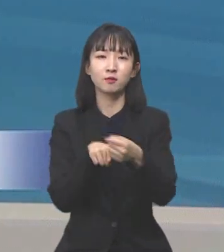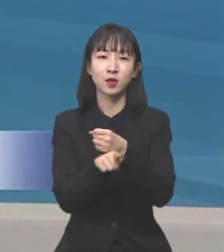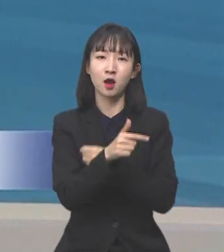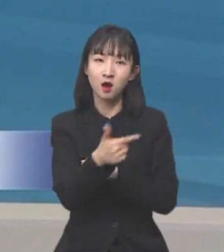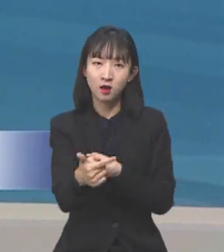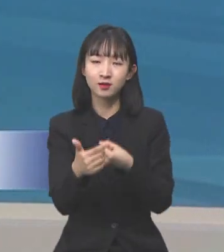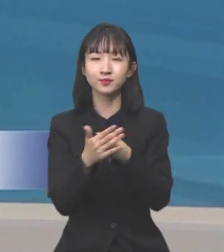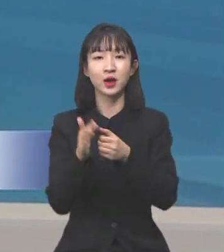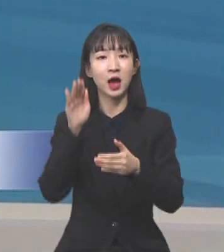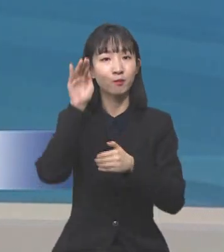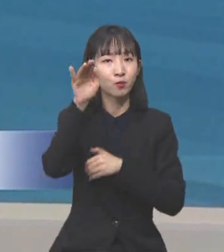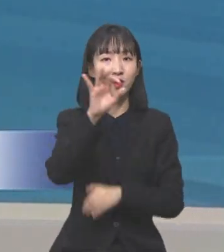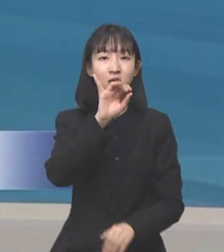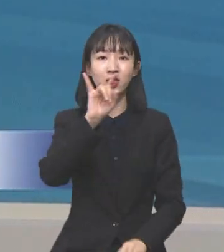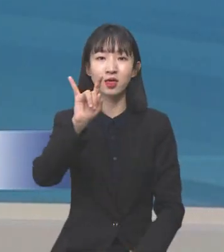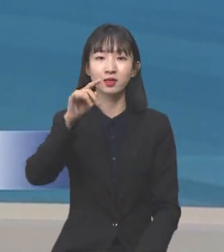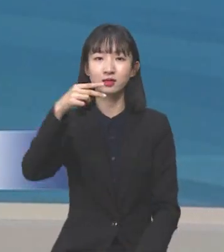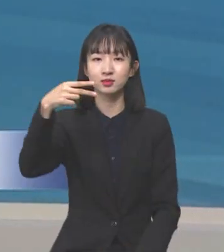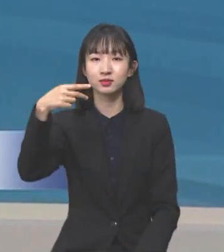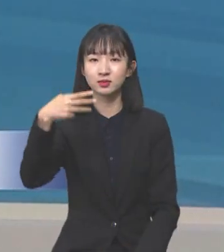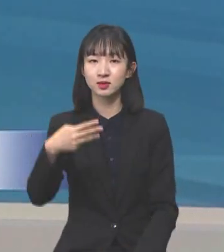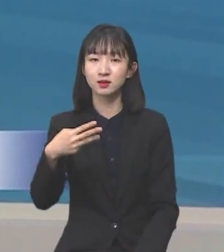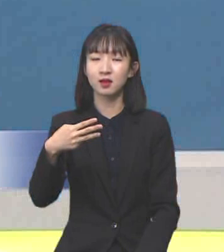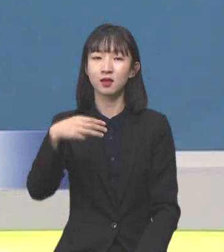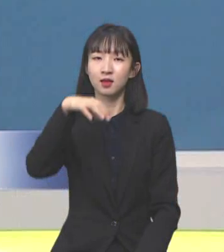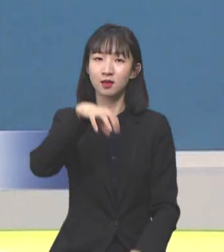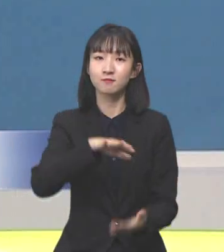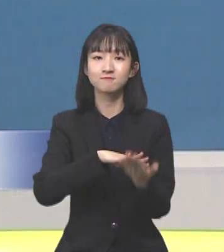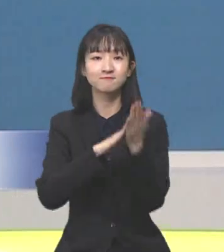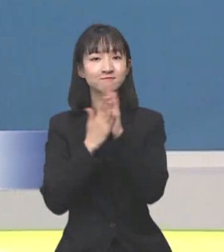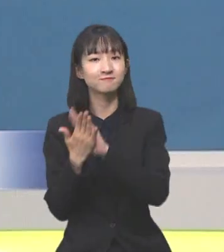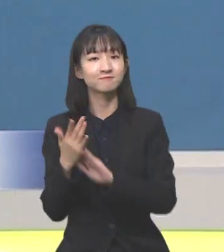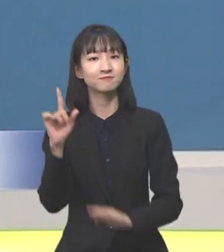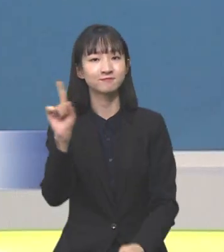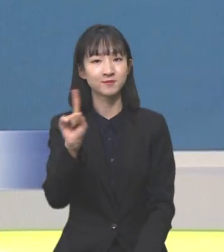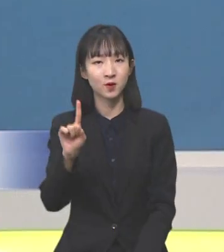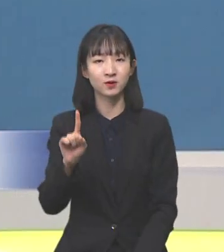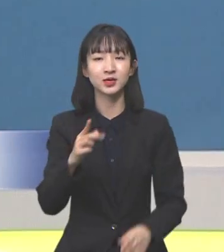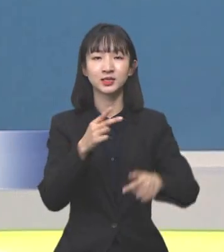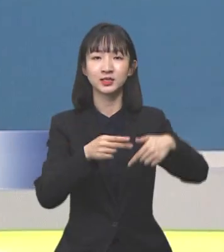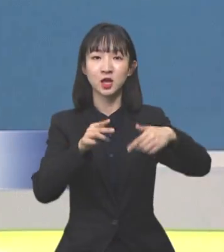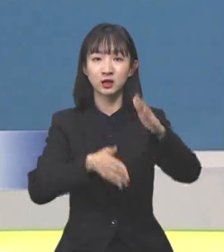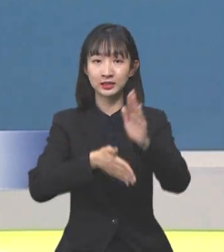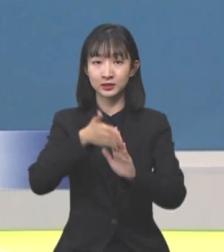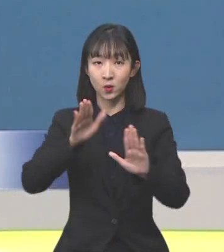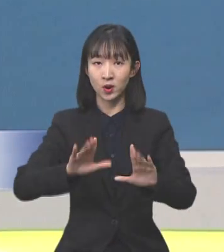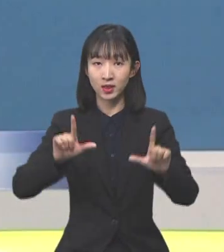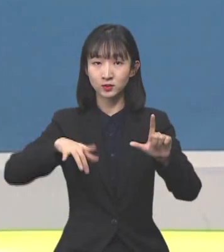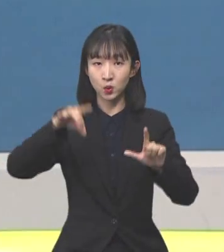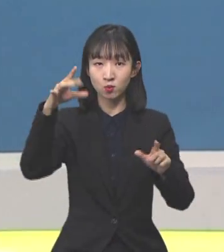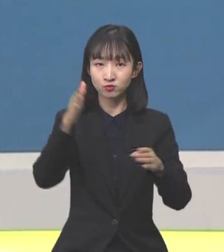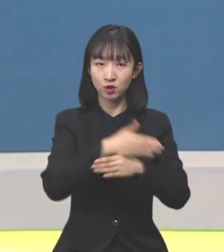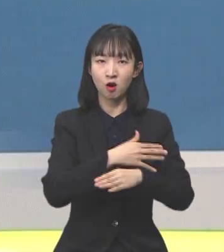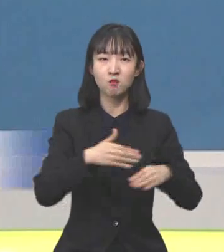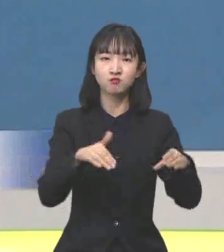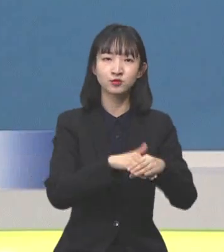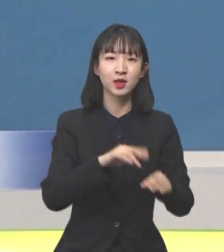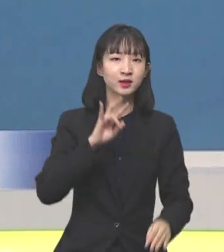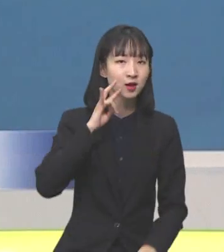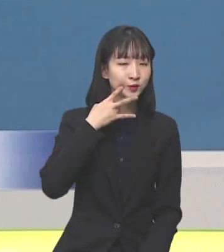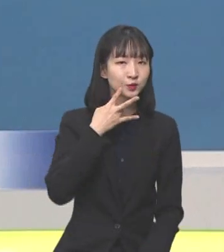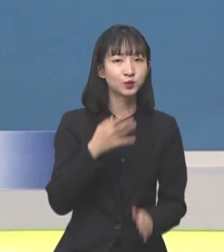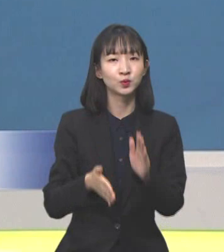앞으로 인천에 뜰의 어 또한 변화가 생길까요 4 어 인천시는 올해 초부터 문화예술과 도시경관과